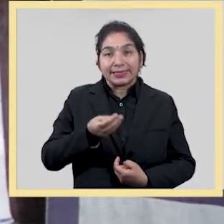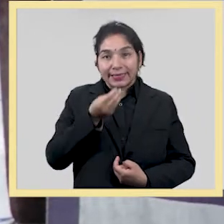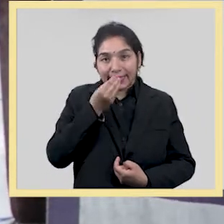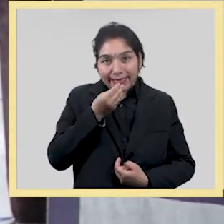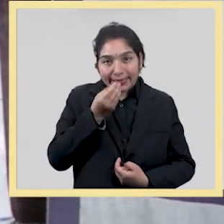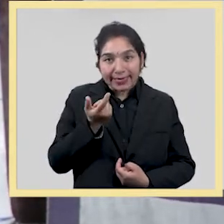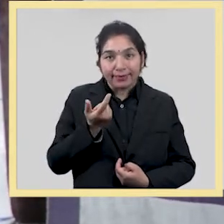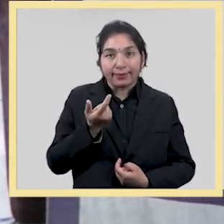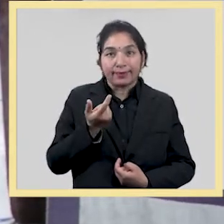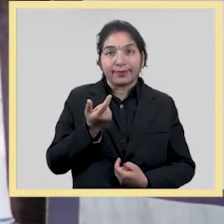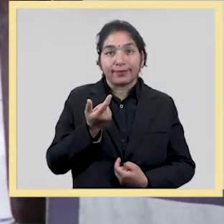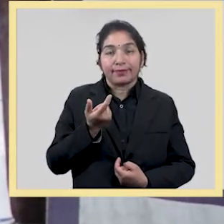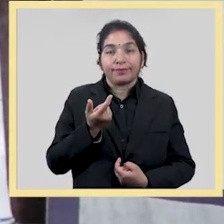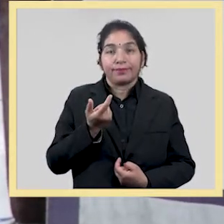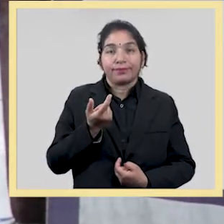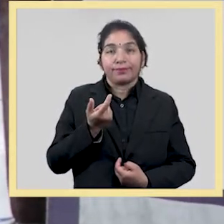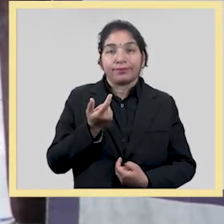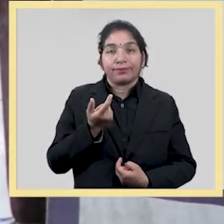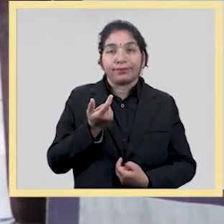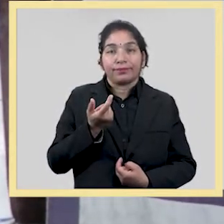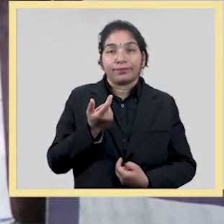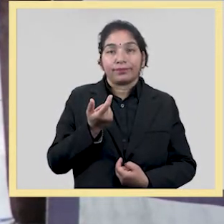खान,